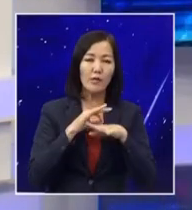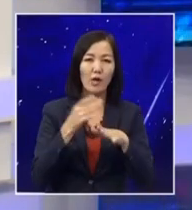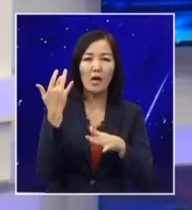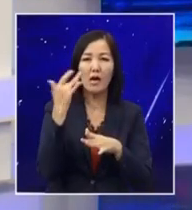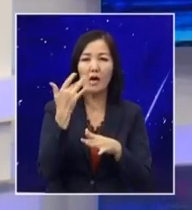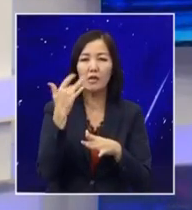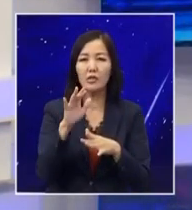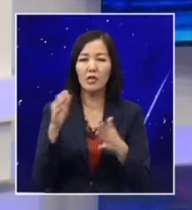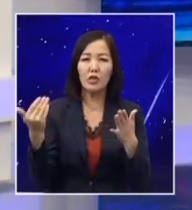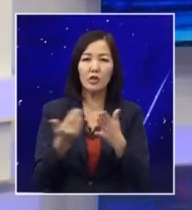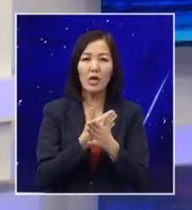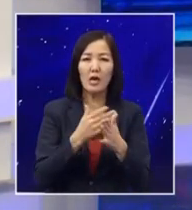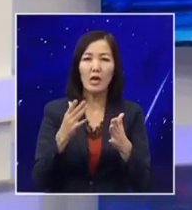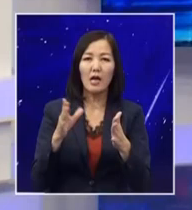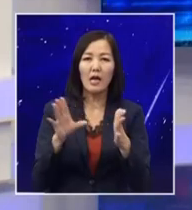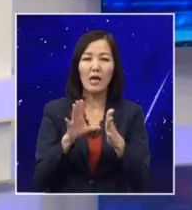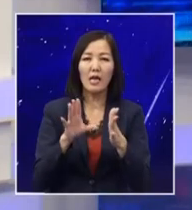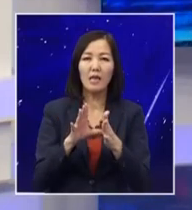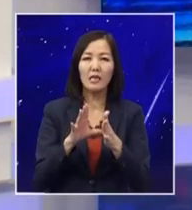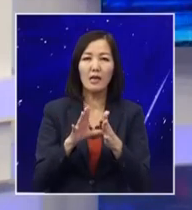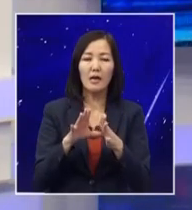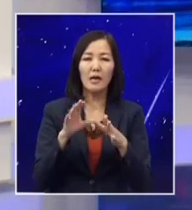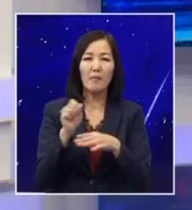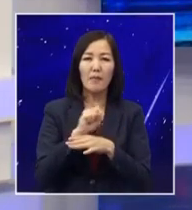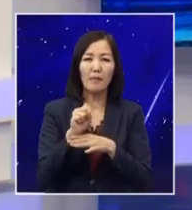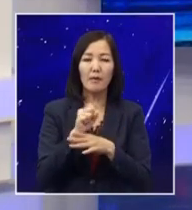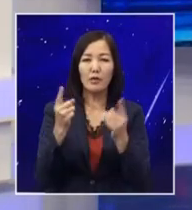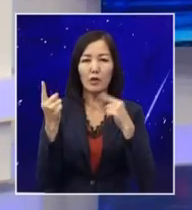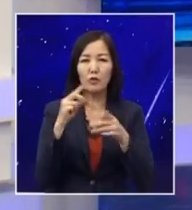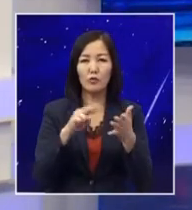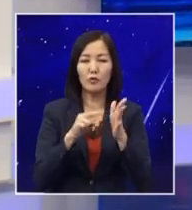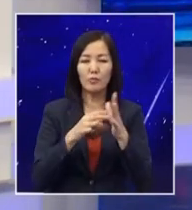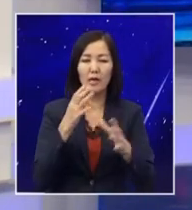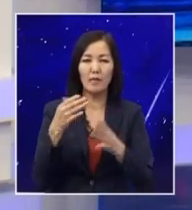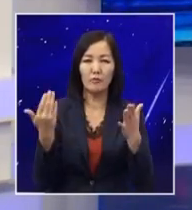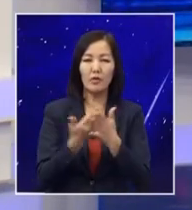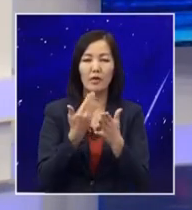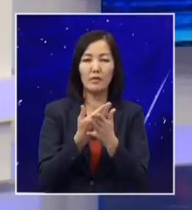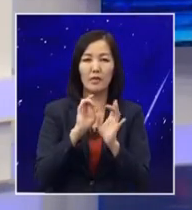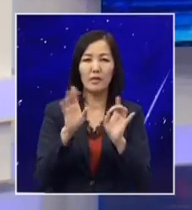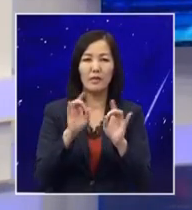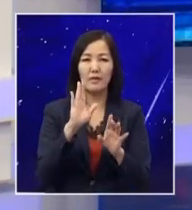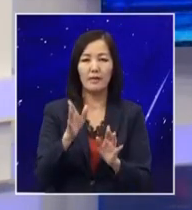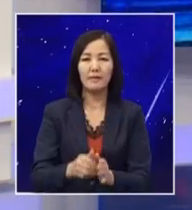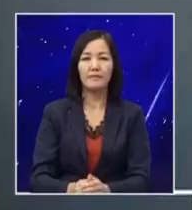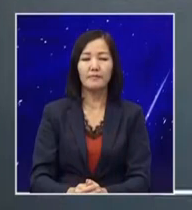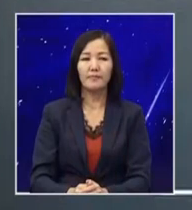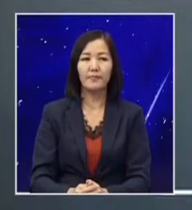компаниясы нарыққа жаңа электромобильдер шығаруды жоспарлап отыр. Осы және өзгеде әлем жаңалықтары келесі топтамада.